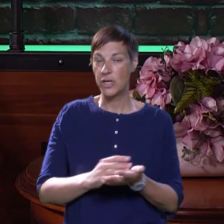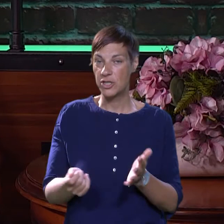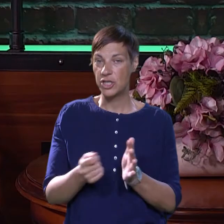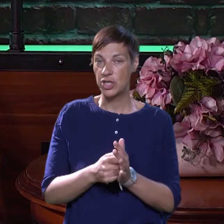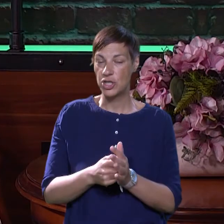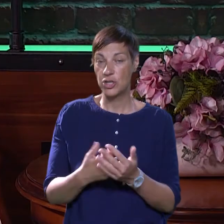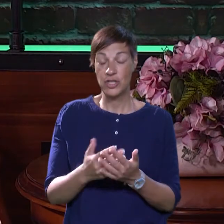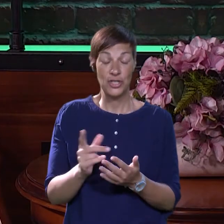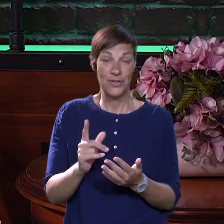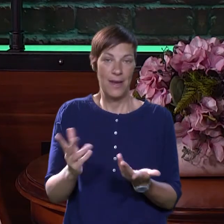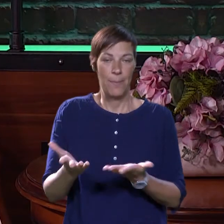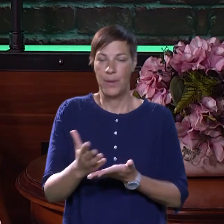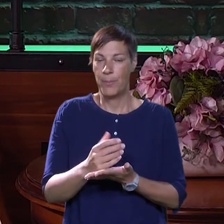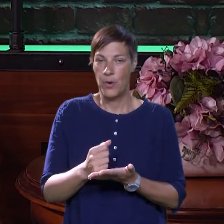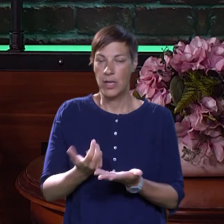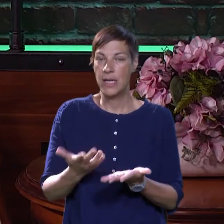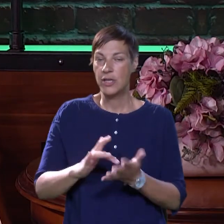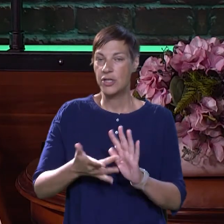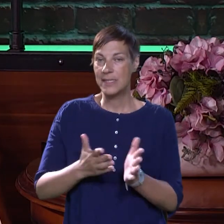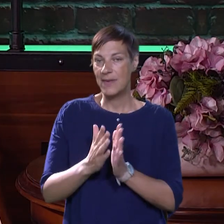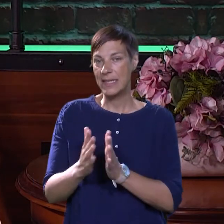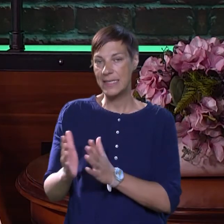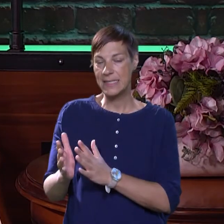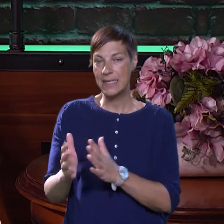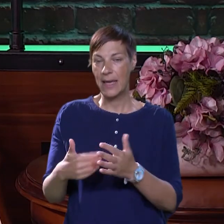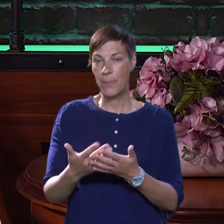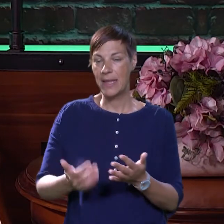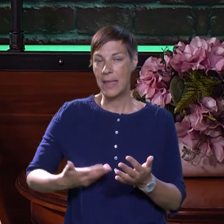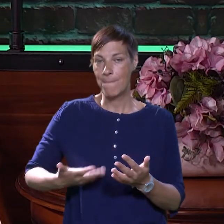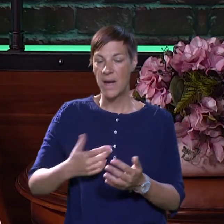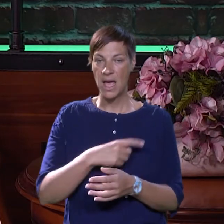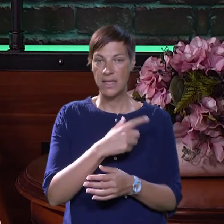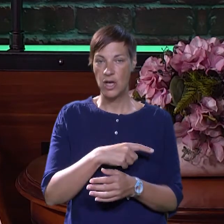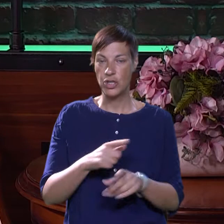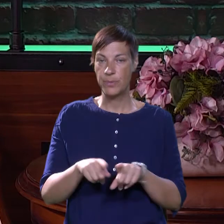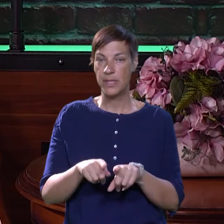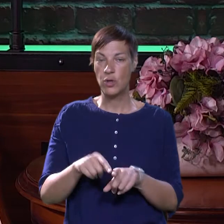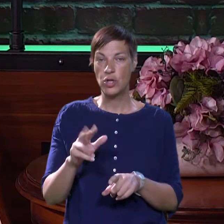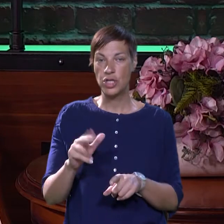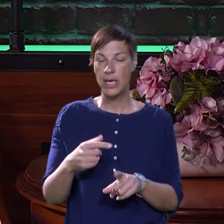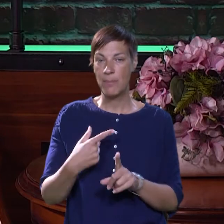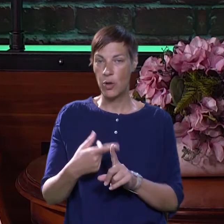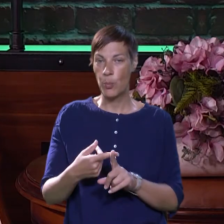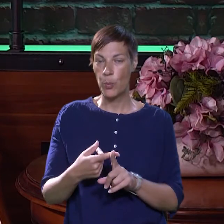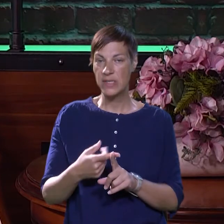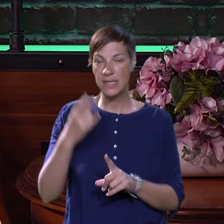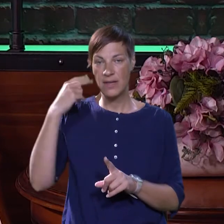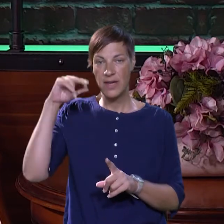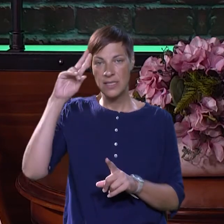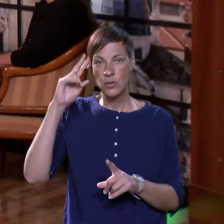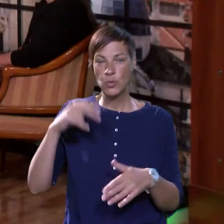troškovi što možda inače ne biste mogli. Kroz sve te segmente mladi ljudi također imaju